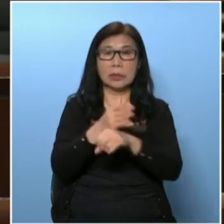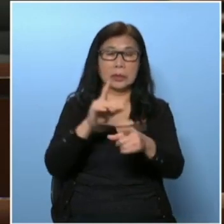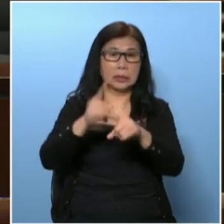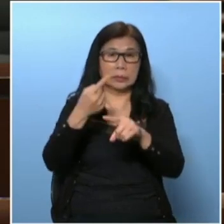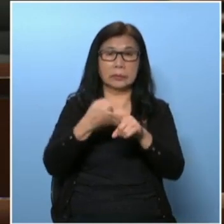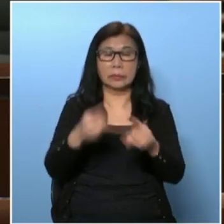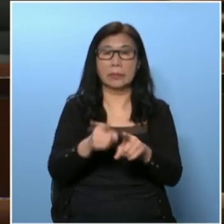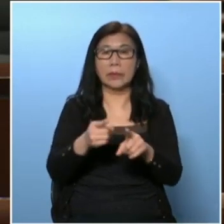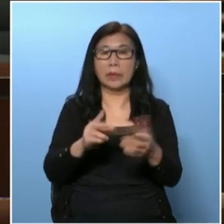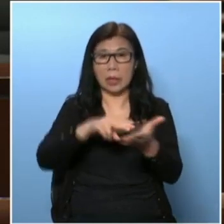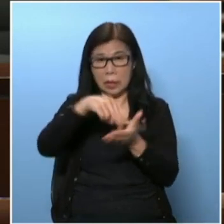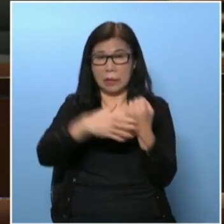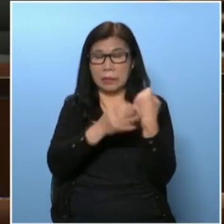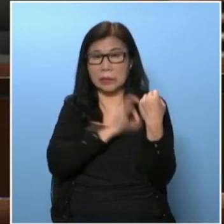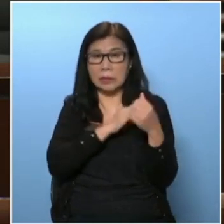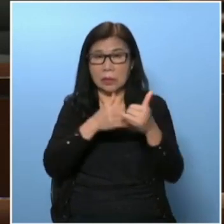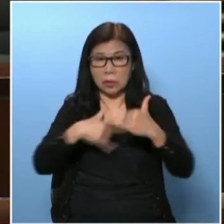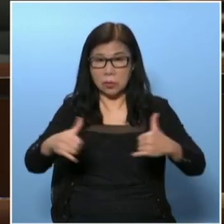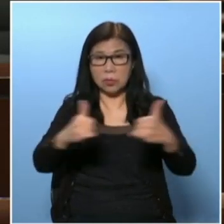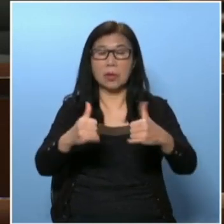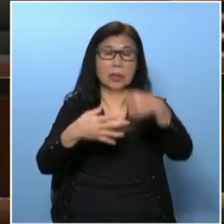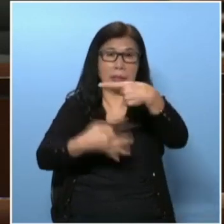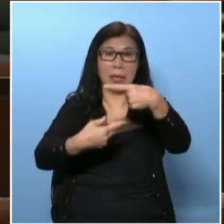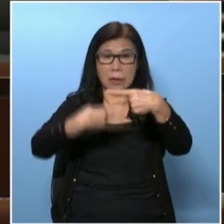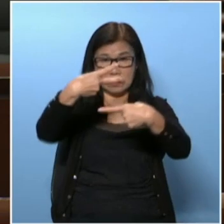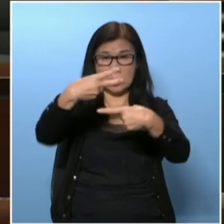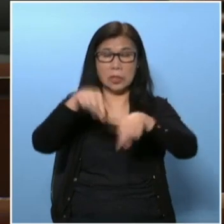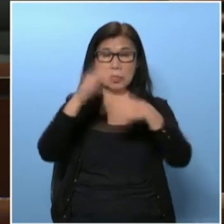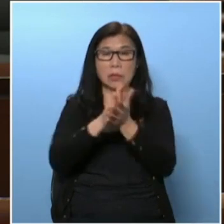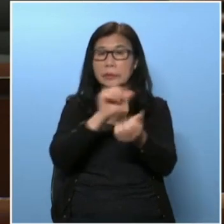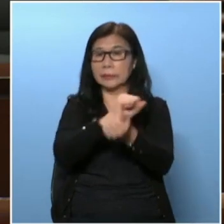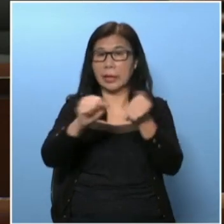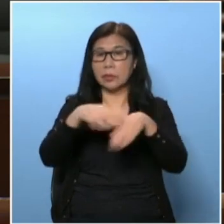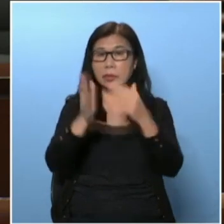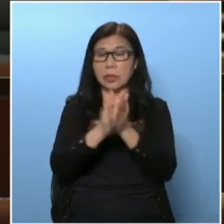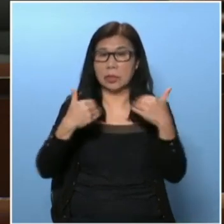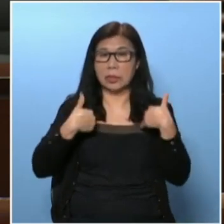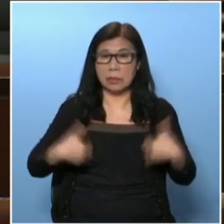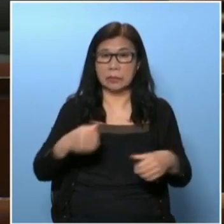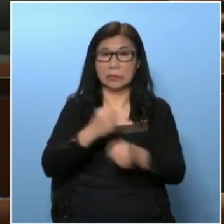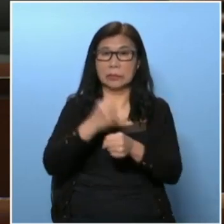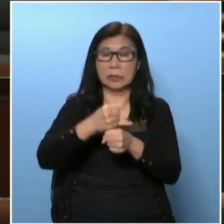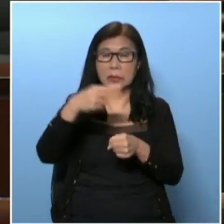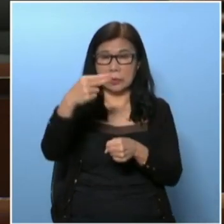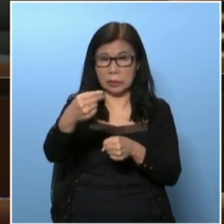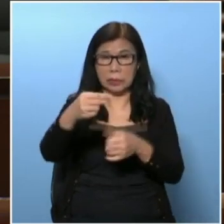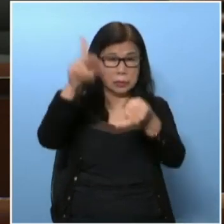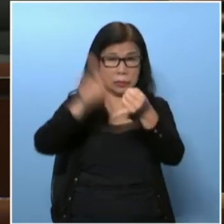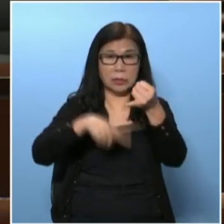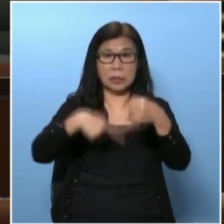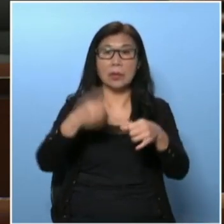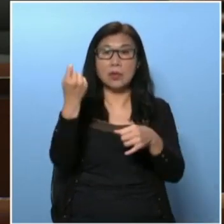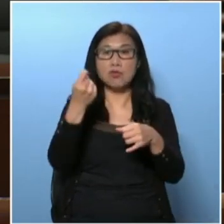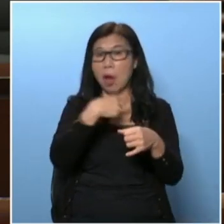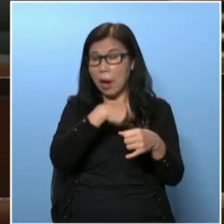1個月，同埋經立法會出席嘅議員2/3通過解除其職務。然後第七啊，先至去到容海